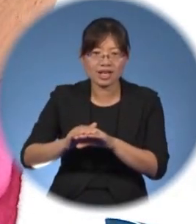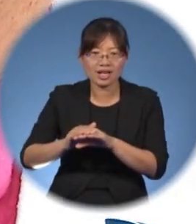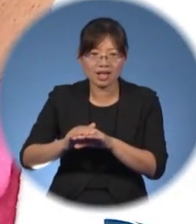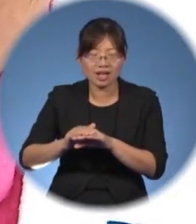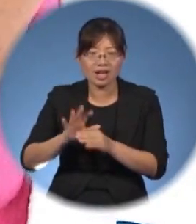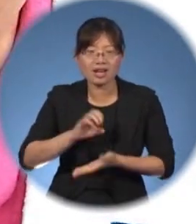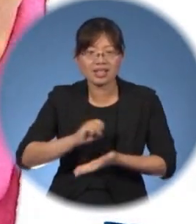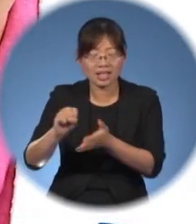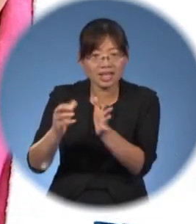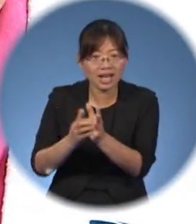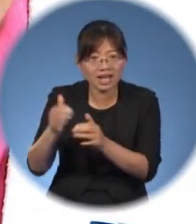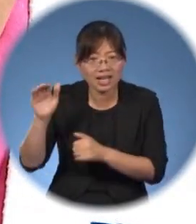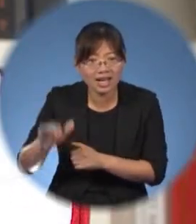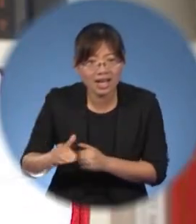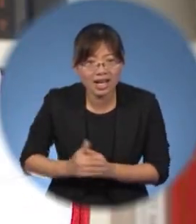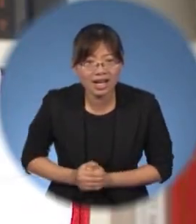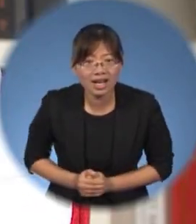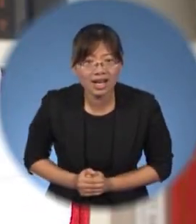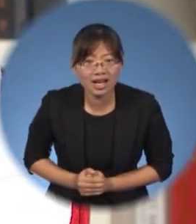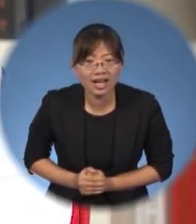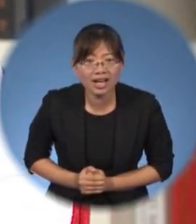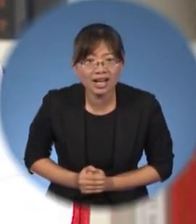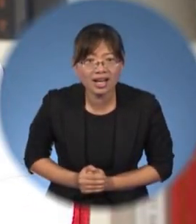이제 갔는데